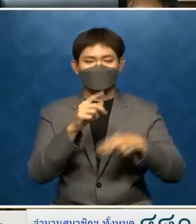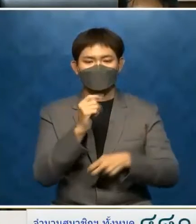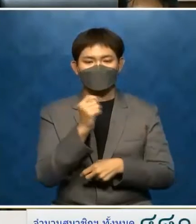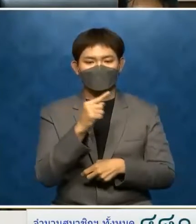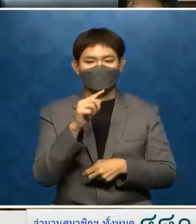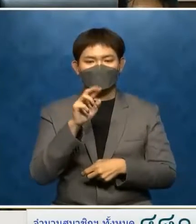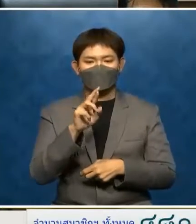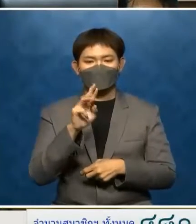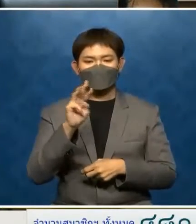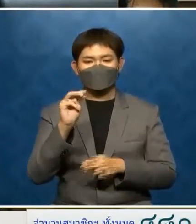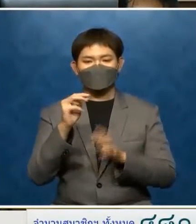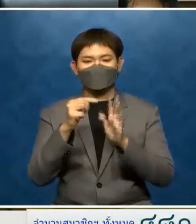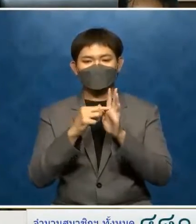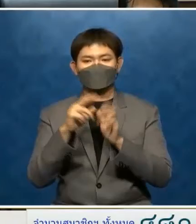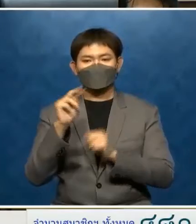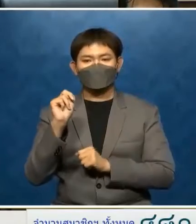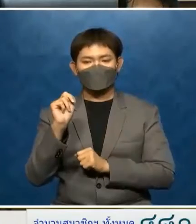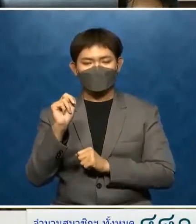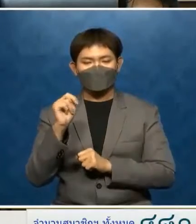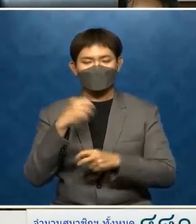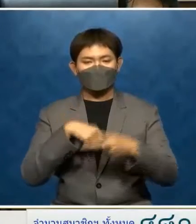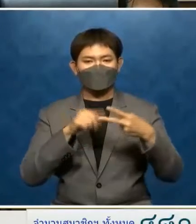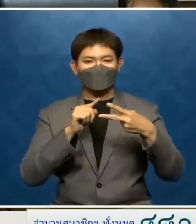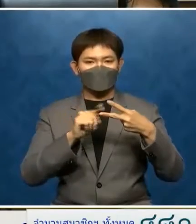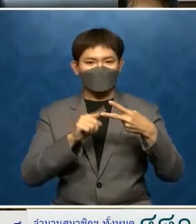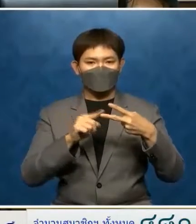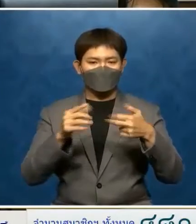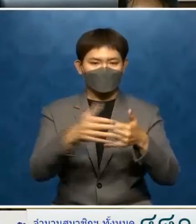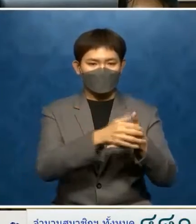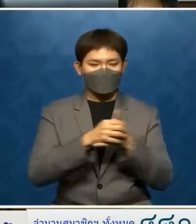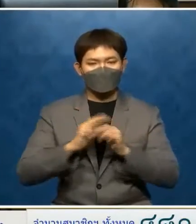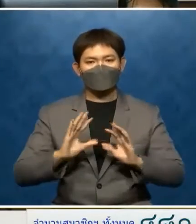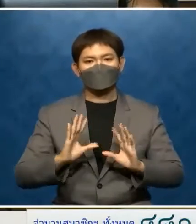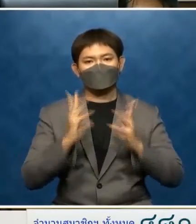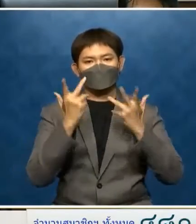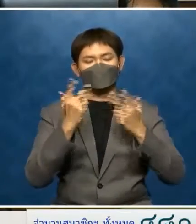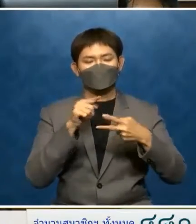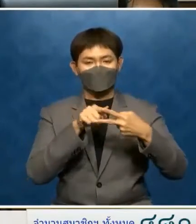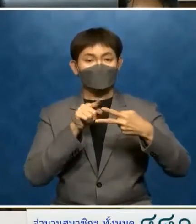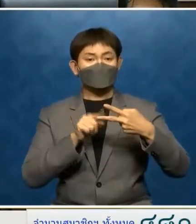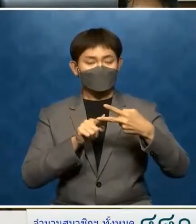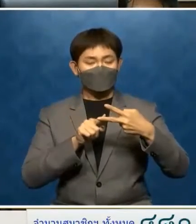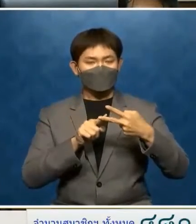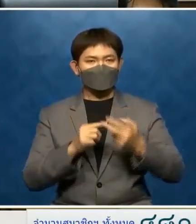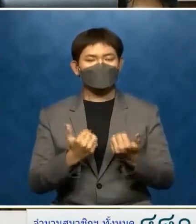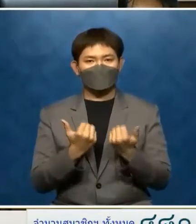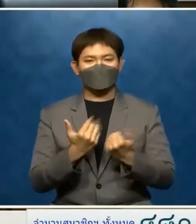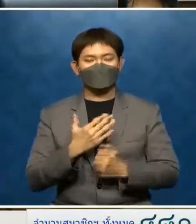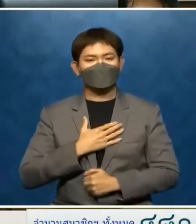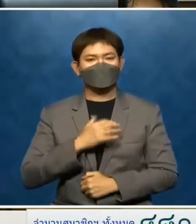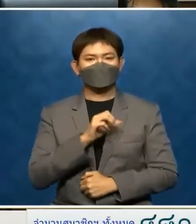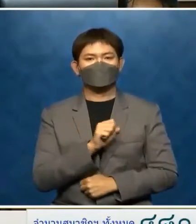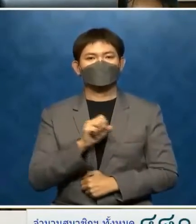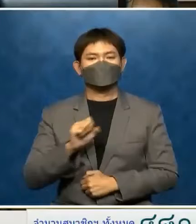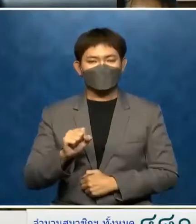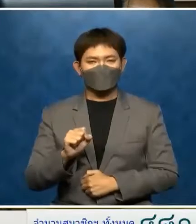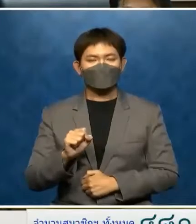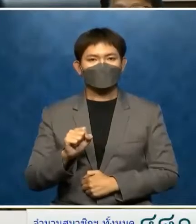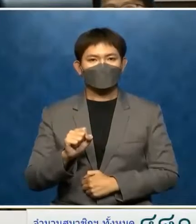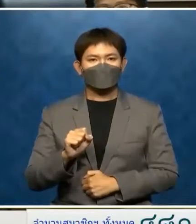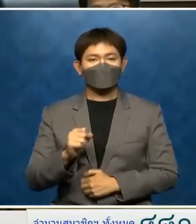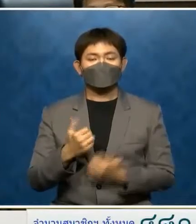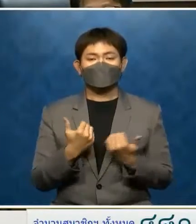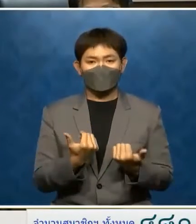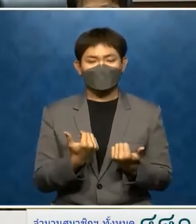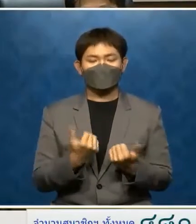นคำที่ 2 คือการกระทำให้บุคคลสูญหาย ที่ฉันเป็นสมาชิสภาพุทธนรัศดอน ส